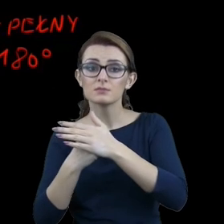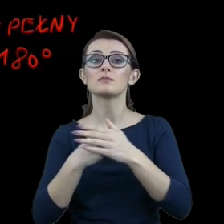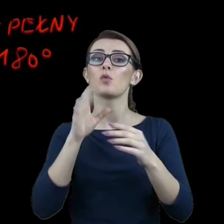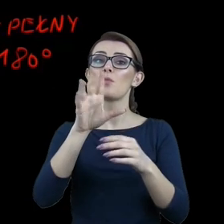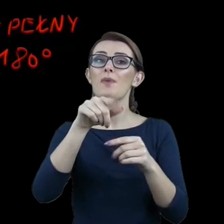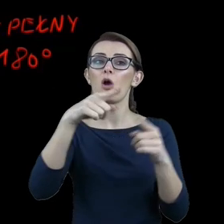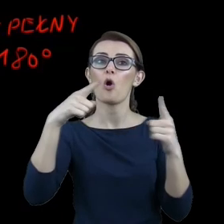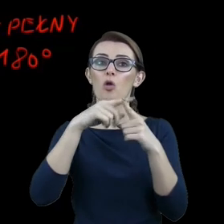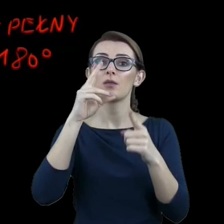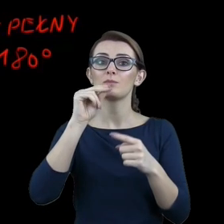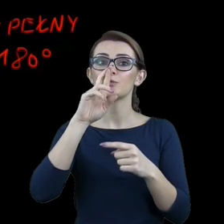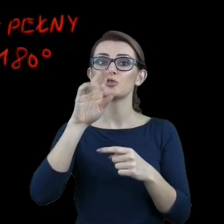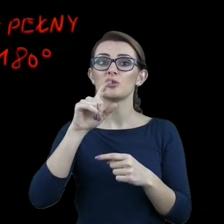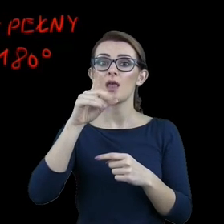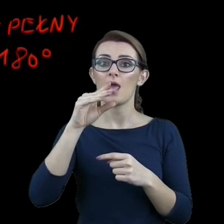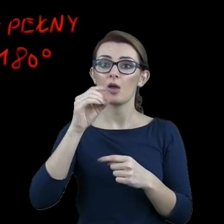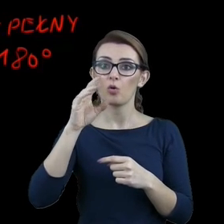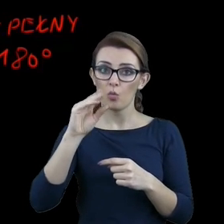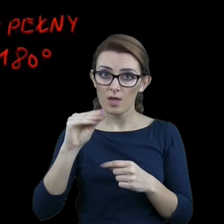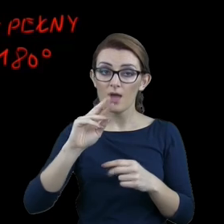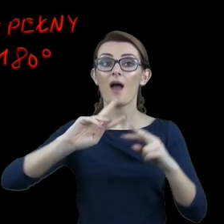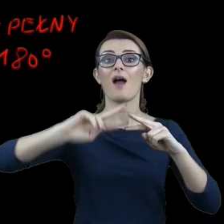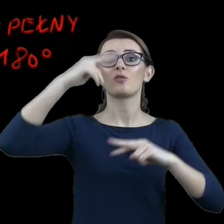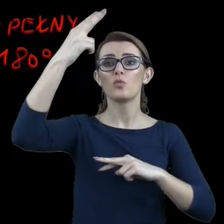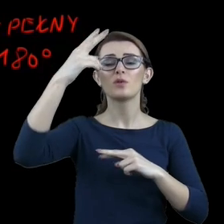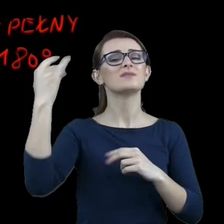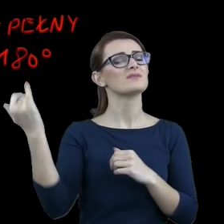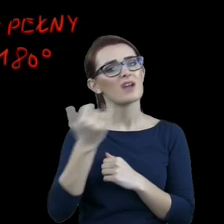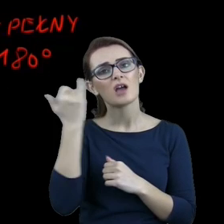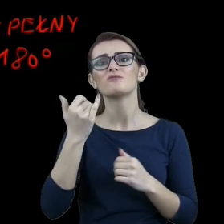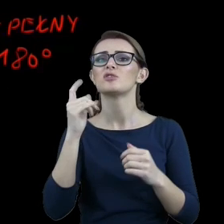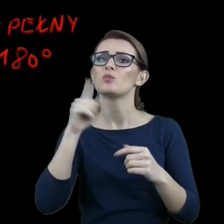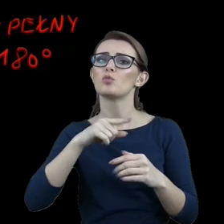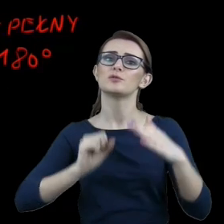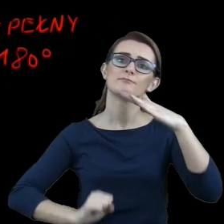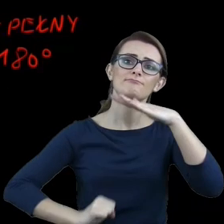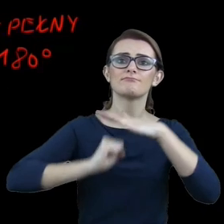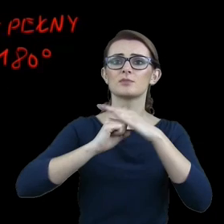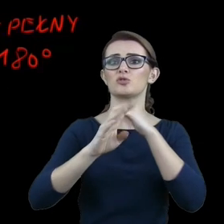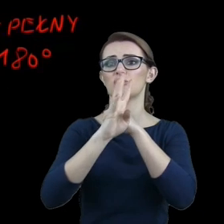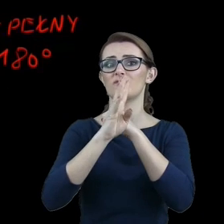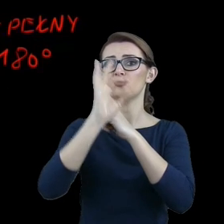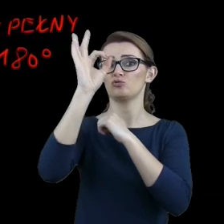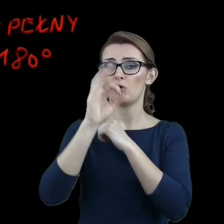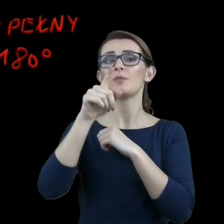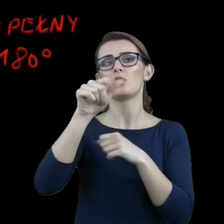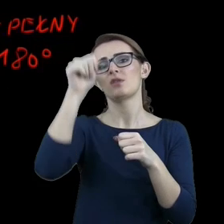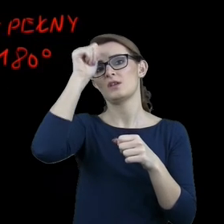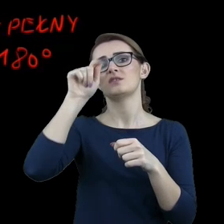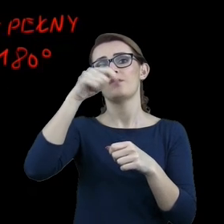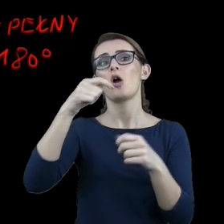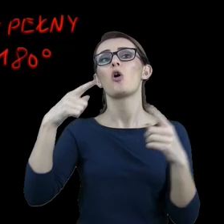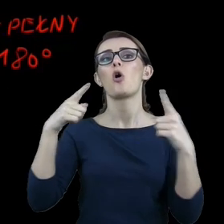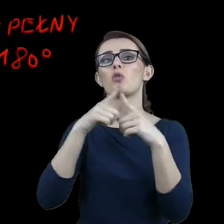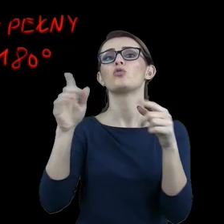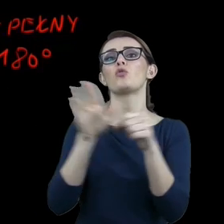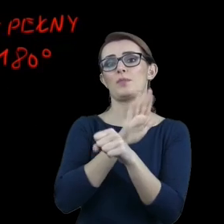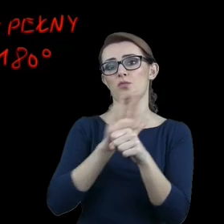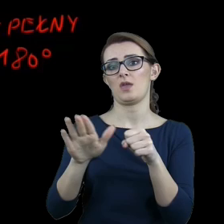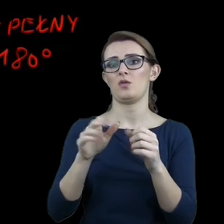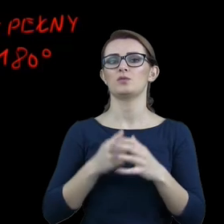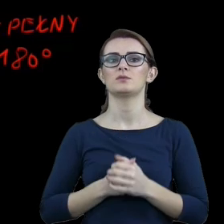180 stopni, wtedy mamy parę kątów przyległych, a jeżeli mamy w sumie 90 stopni, no to mamy parę kątów